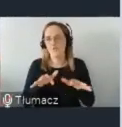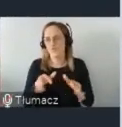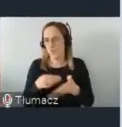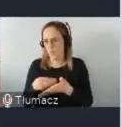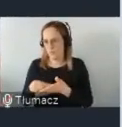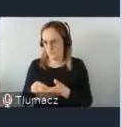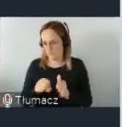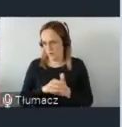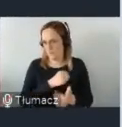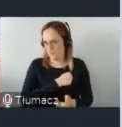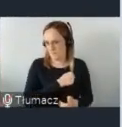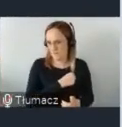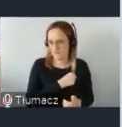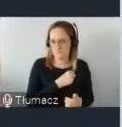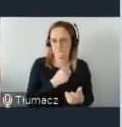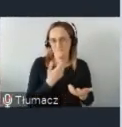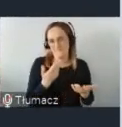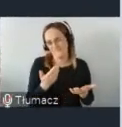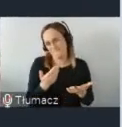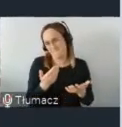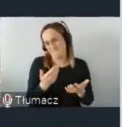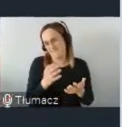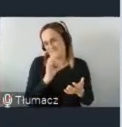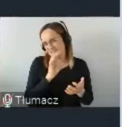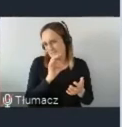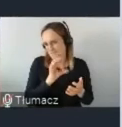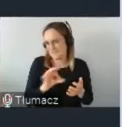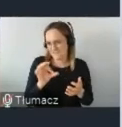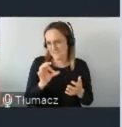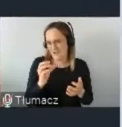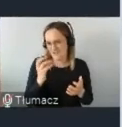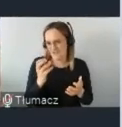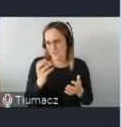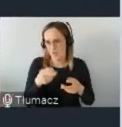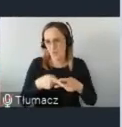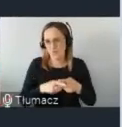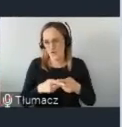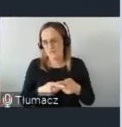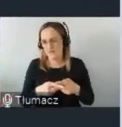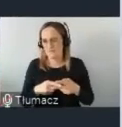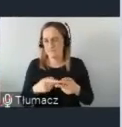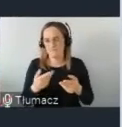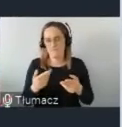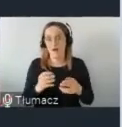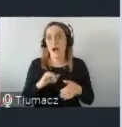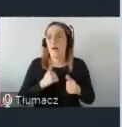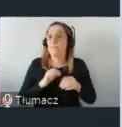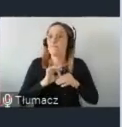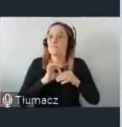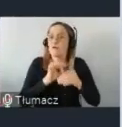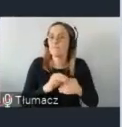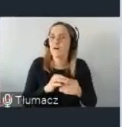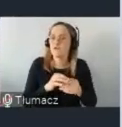biblioteki lub niewiele sprzętu mieć, żeby już wprowadzić ludzi w ten świat wirtualny czy rozszerzonej rzeczywistości.